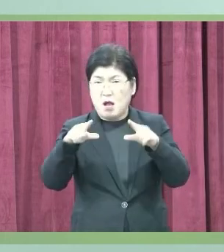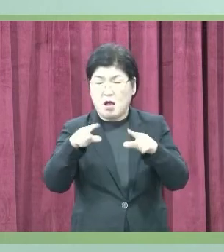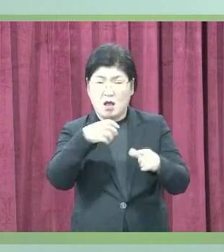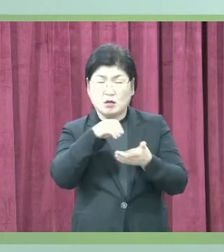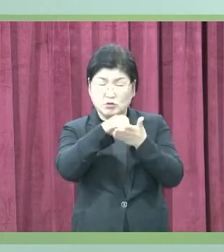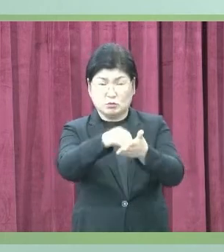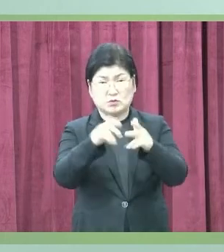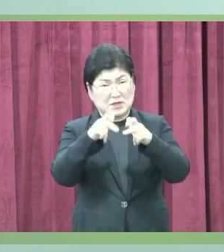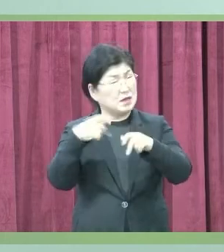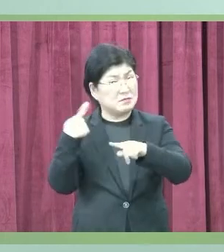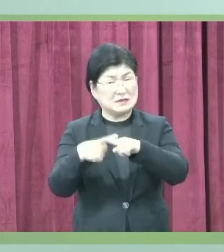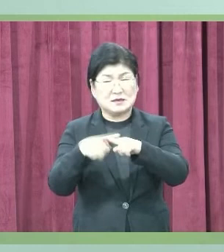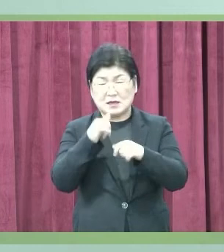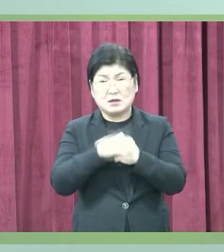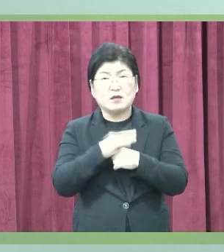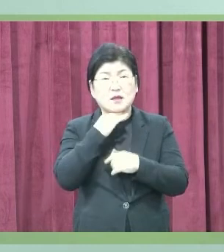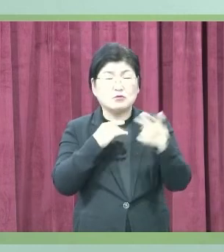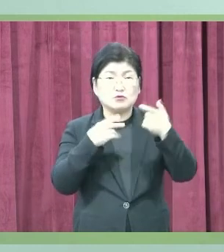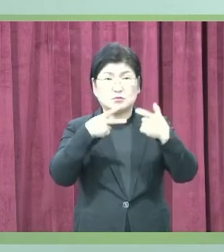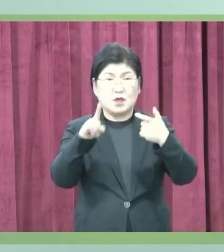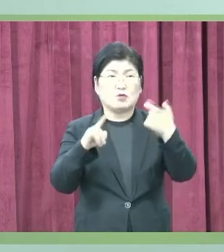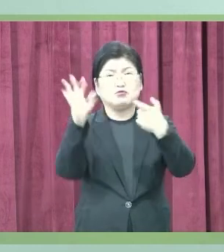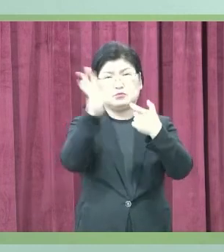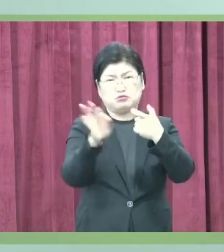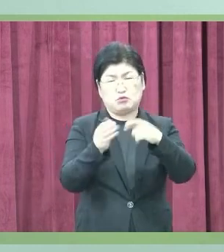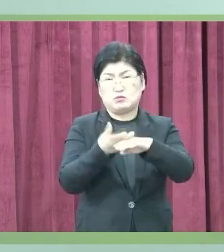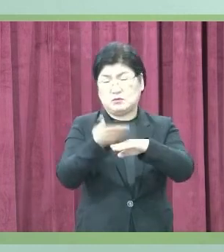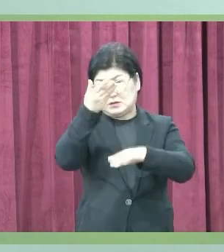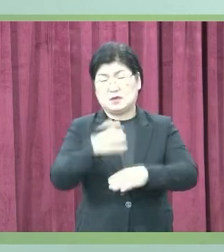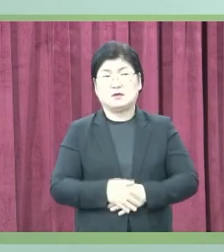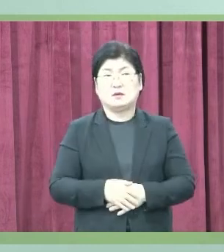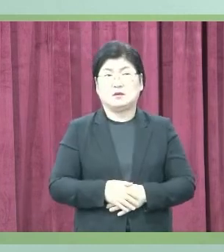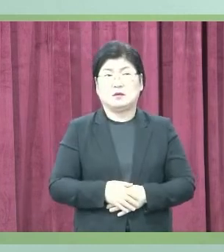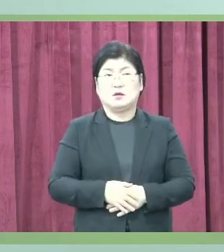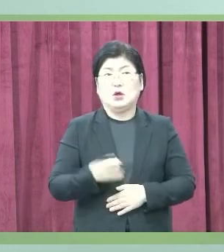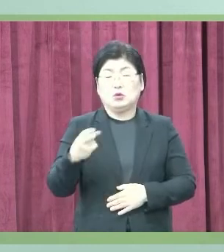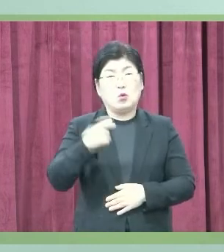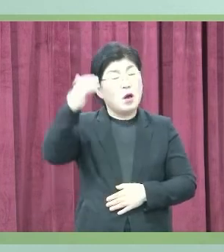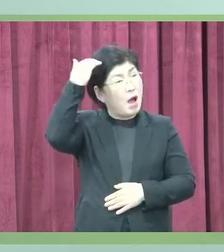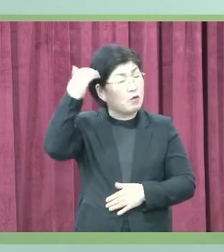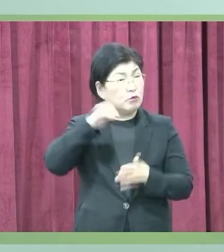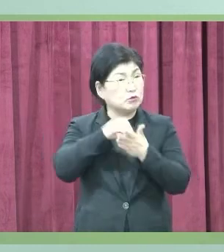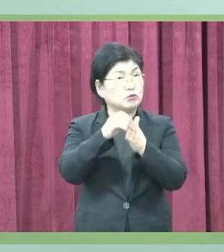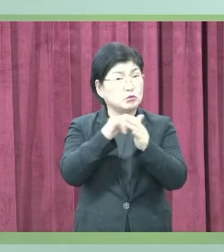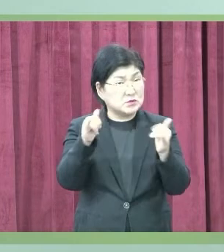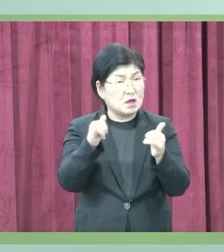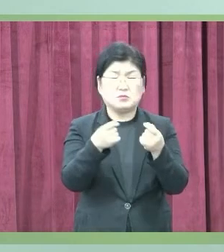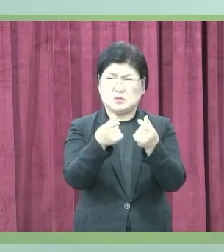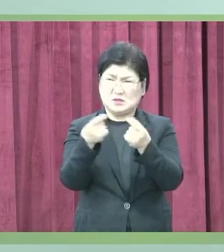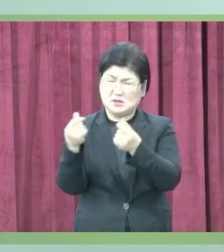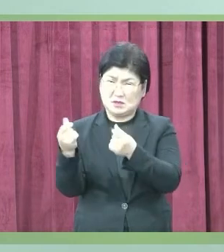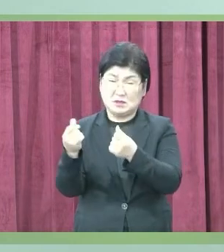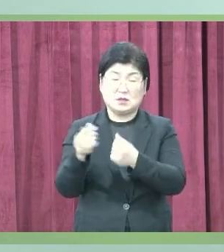있고요. 연령을 보면 60대 이상이 60% 이상을 차지하고 있습니다. 이 또한 우리나라 등록장애인 비율과 거의 비슷하다고